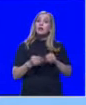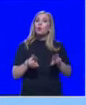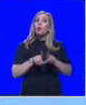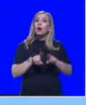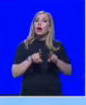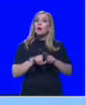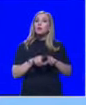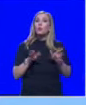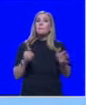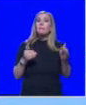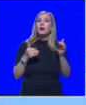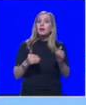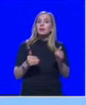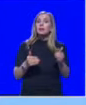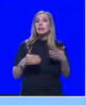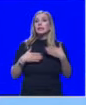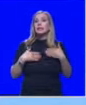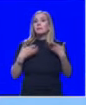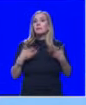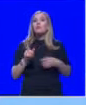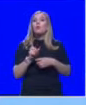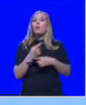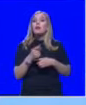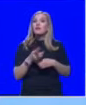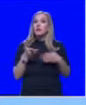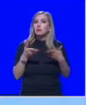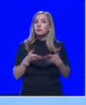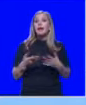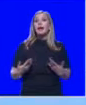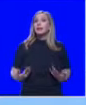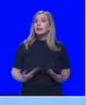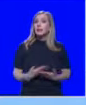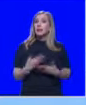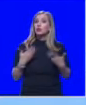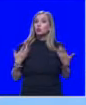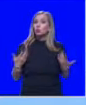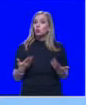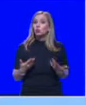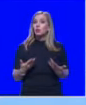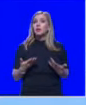пакет, всъщност присъстват в управлението. Интересното е, че